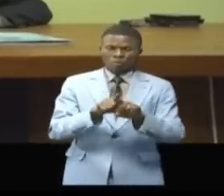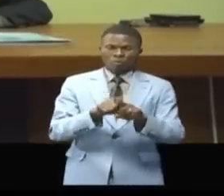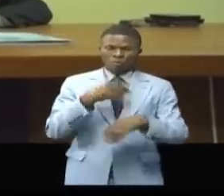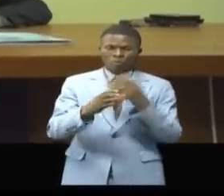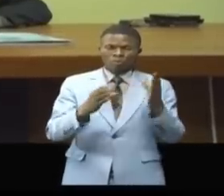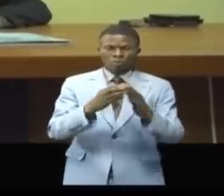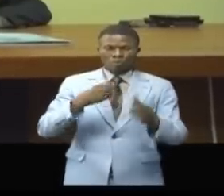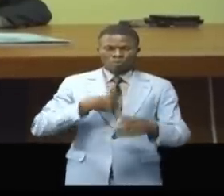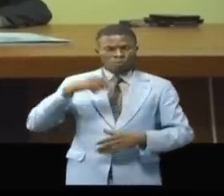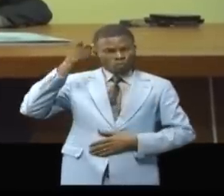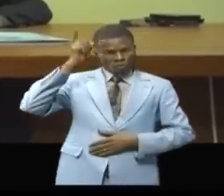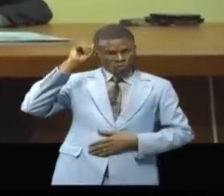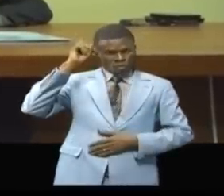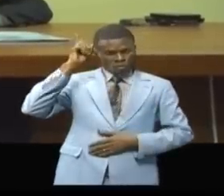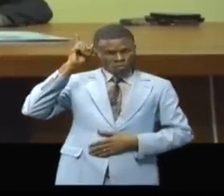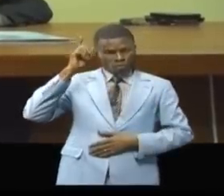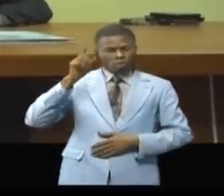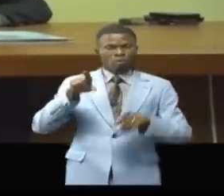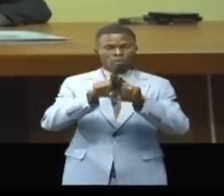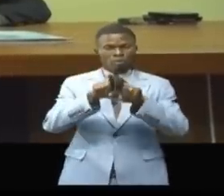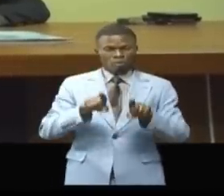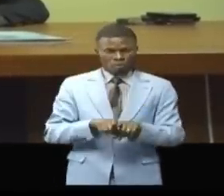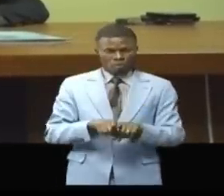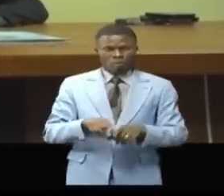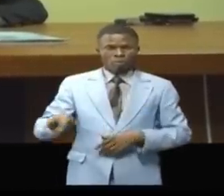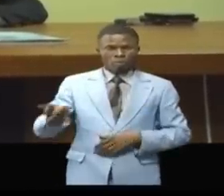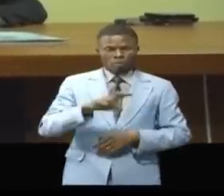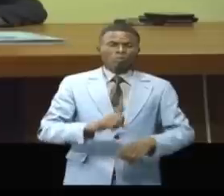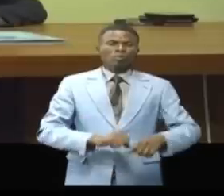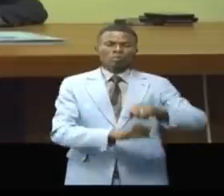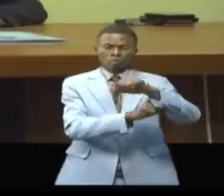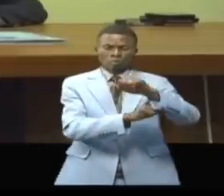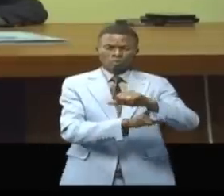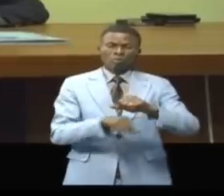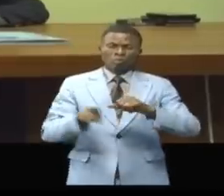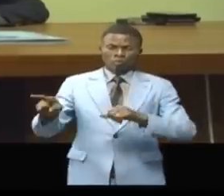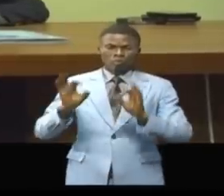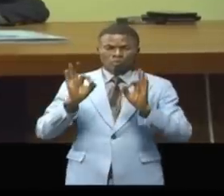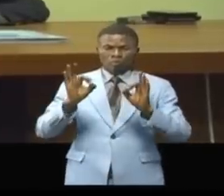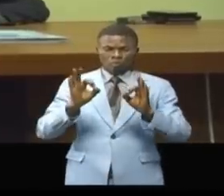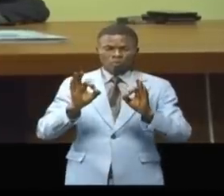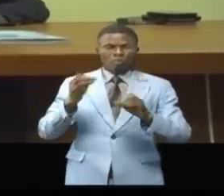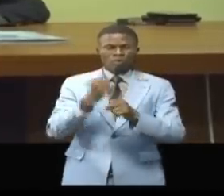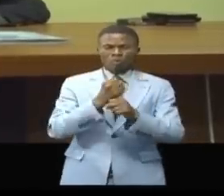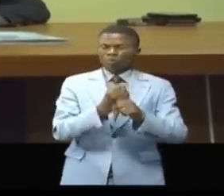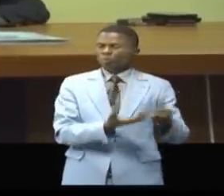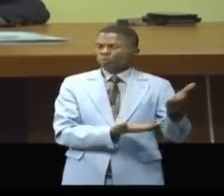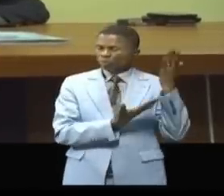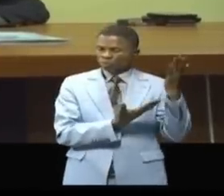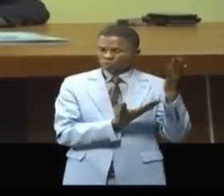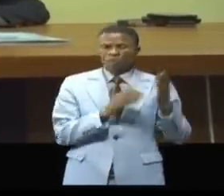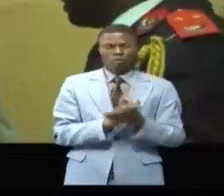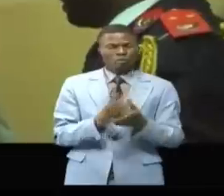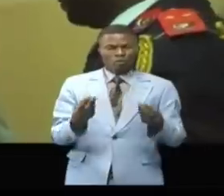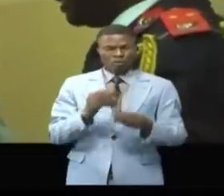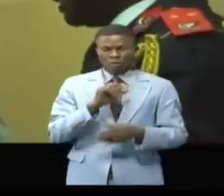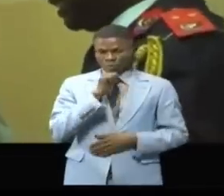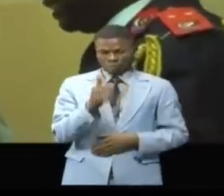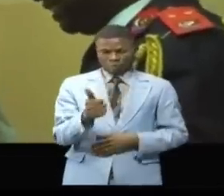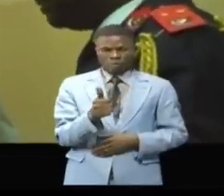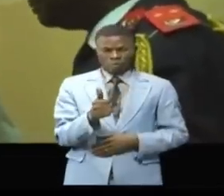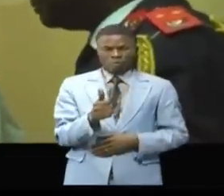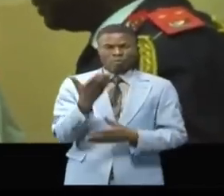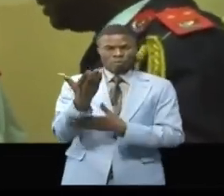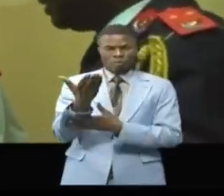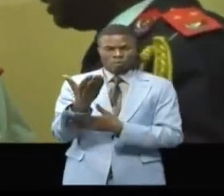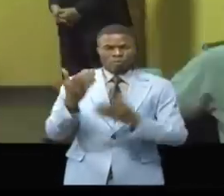moi. Et vous allez l'accompagner dans cette tâche qui n'est pas si facile. Il a demandé